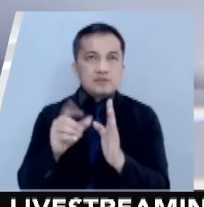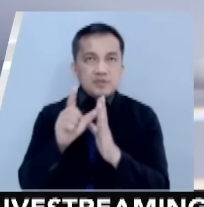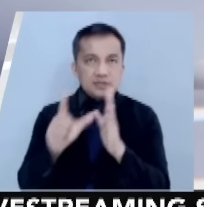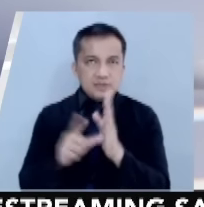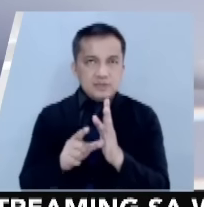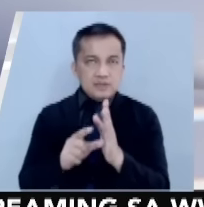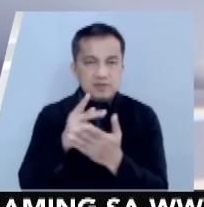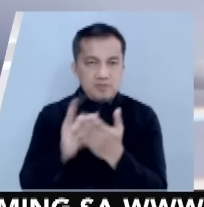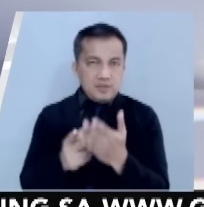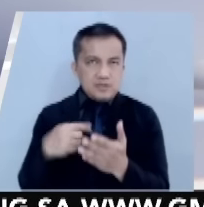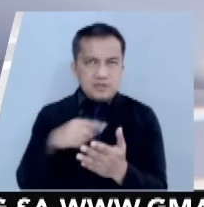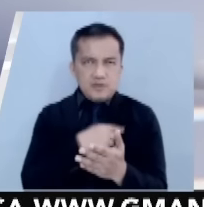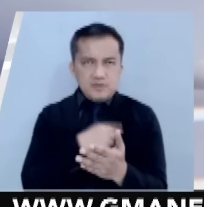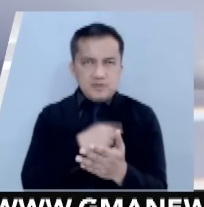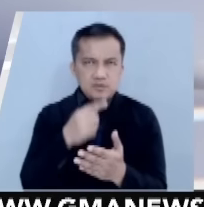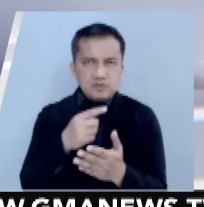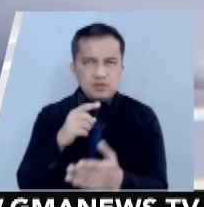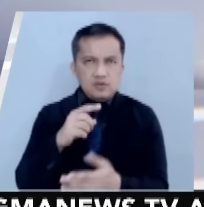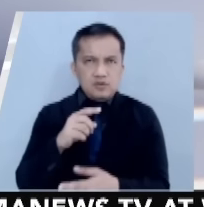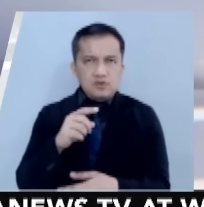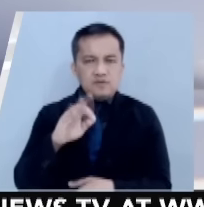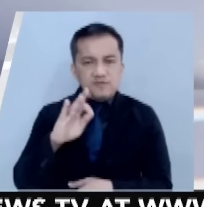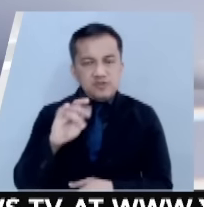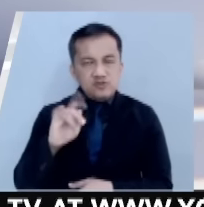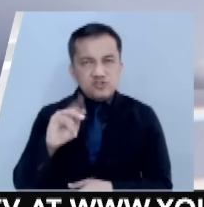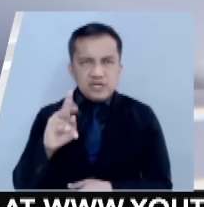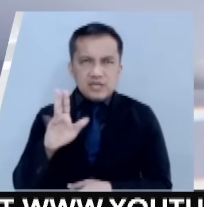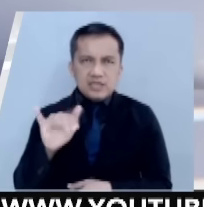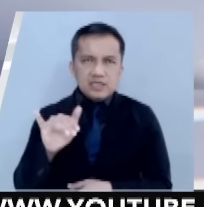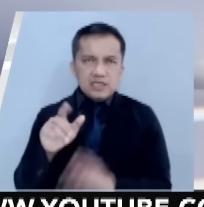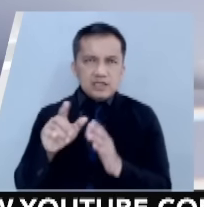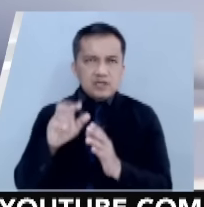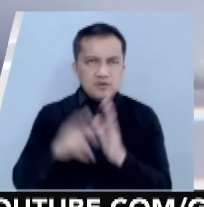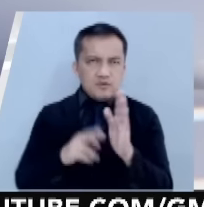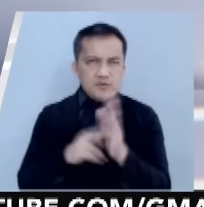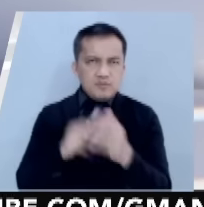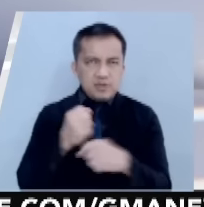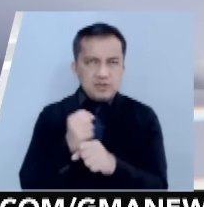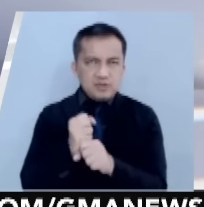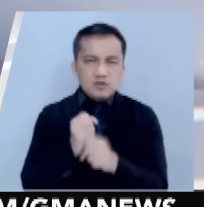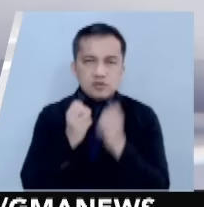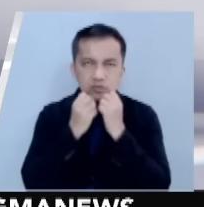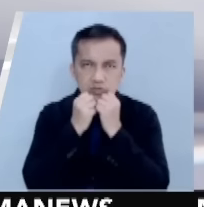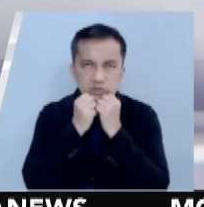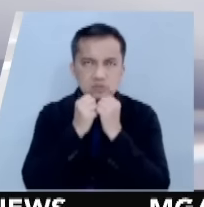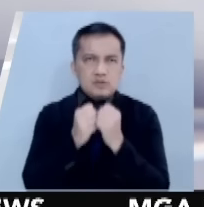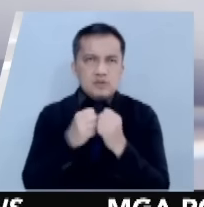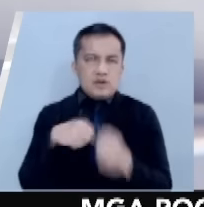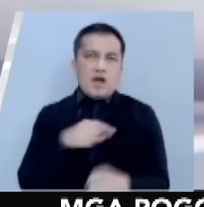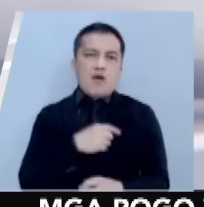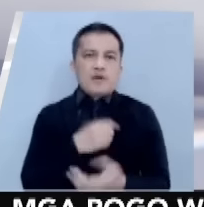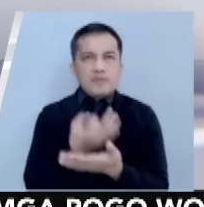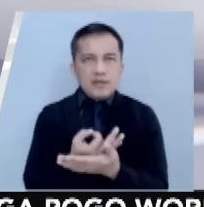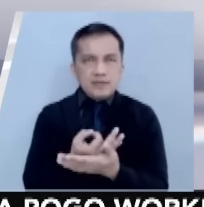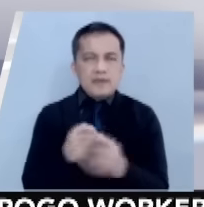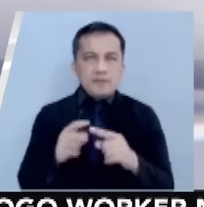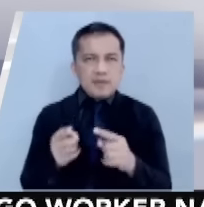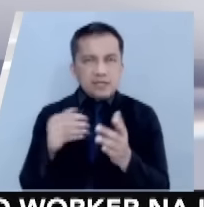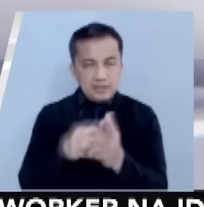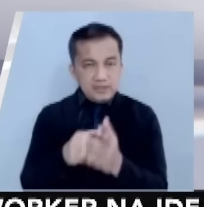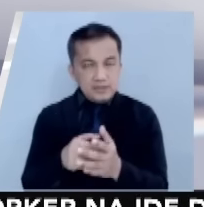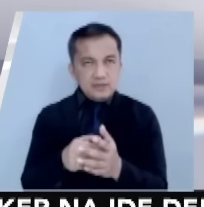our fiduciary role. So to make good and to make good use of our money. Pero again, we have also